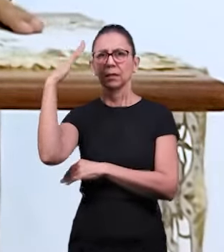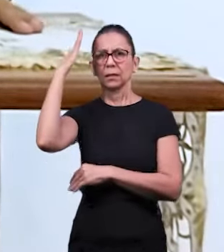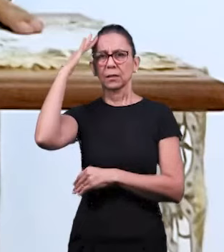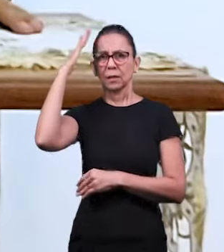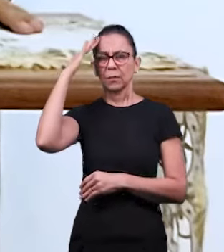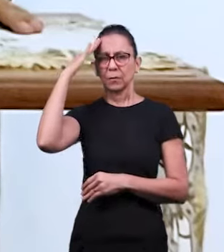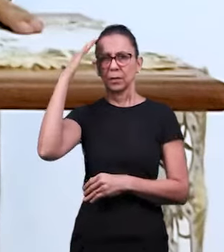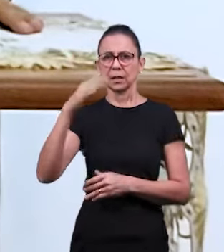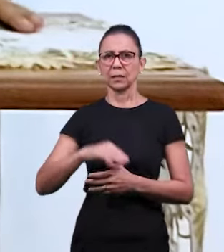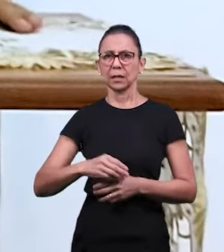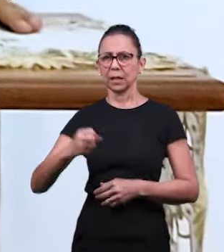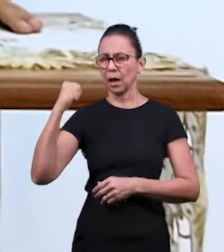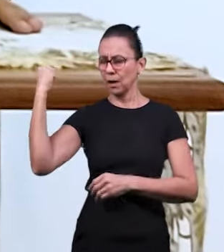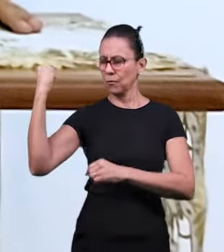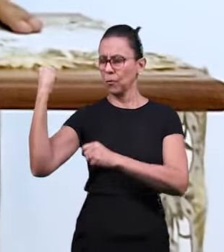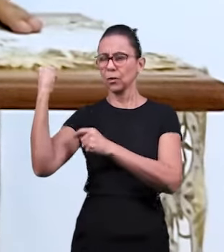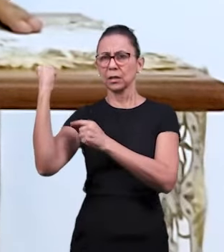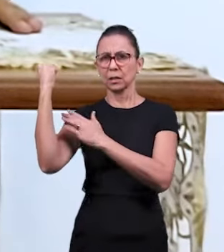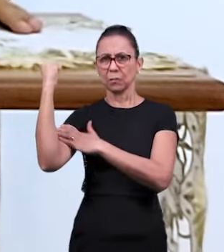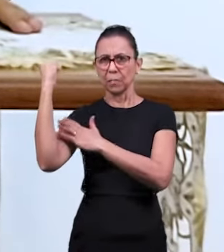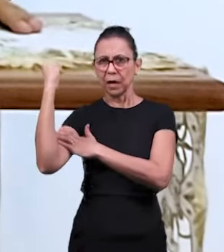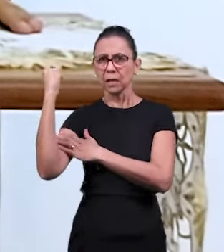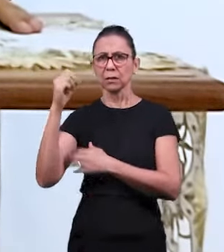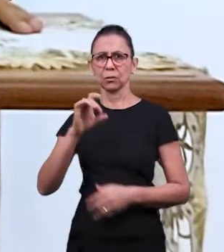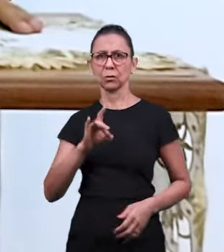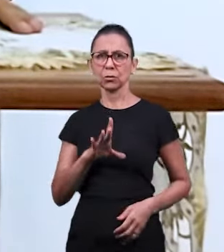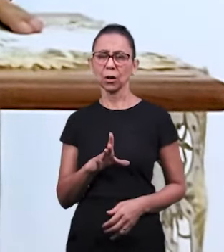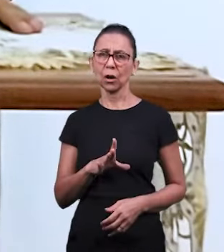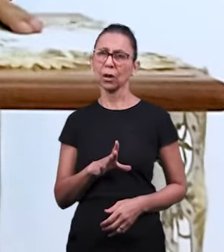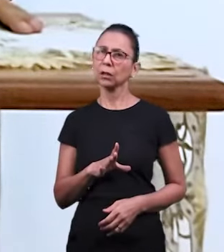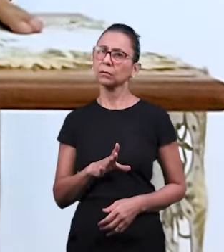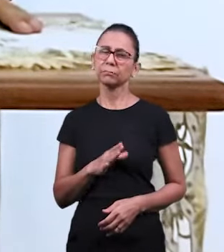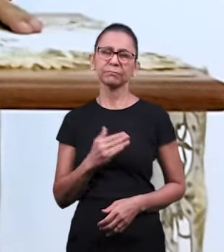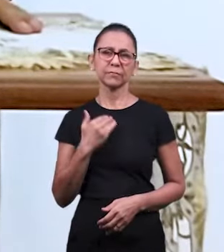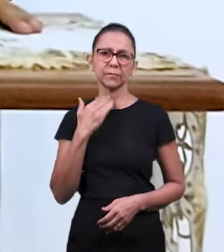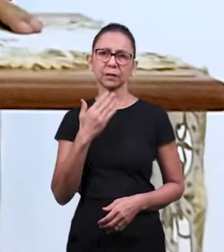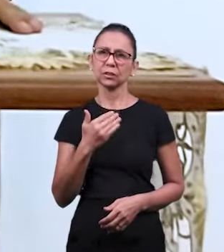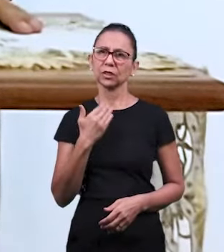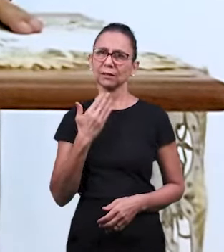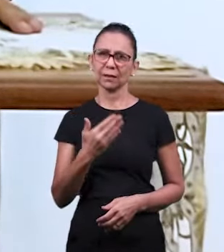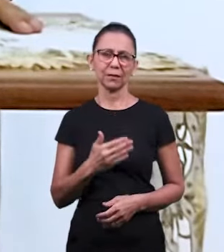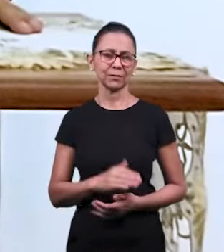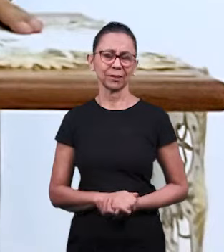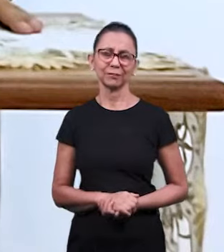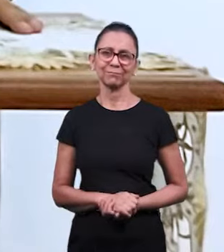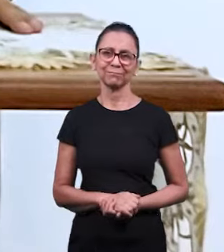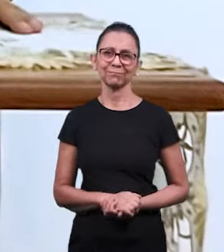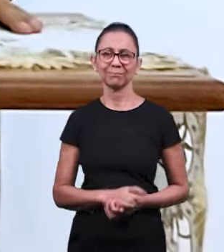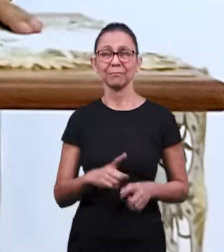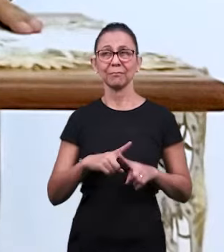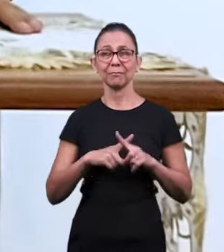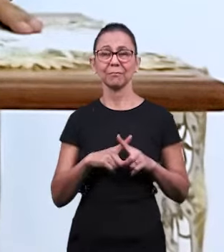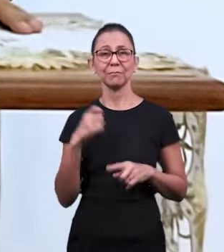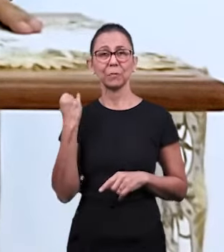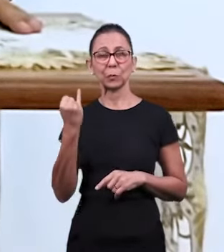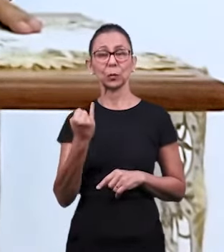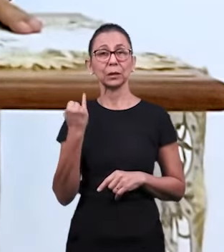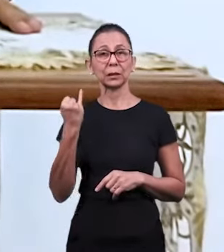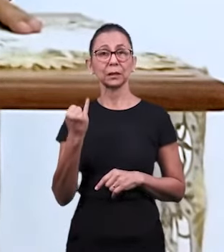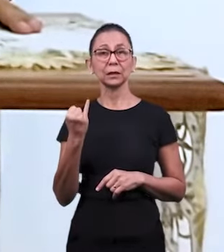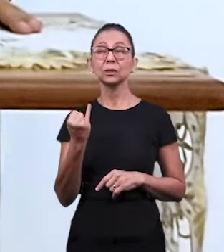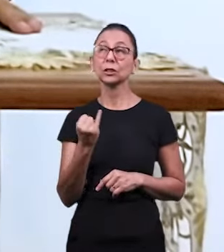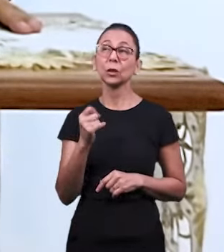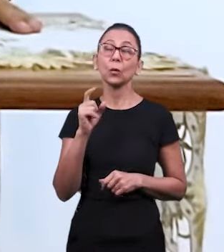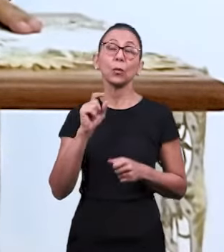человеческой силе, не в тех воинах, которые были с ними. Его сила была в том, чтобы знать Божью волю для